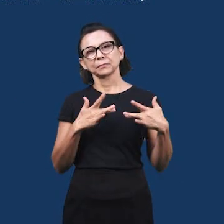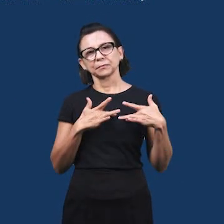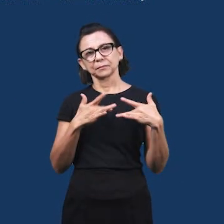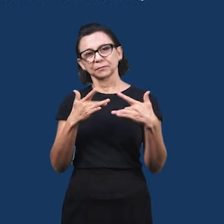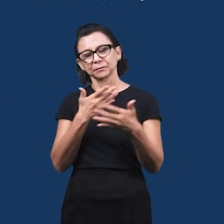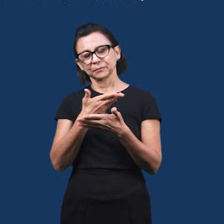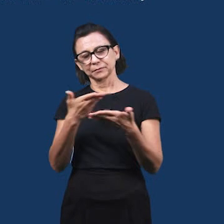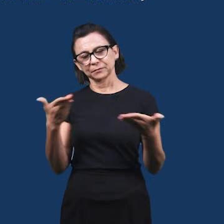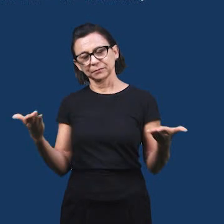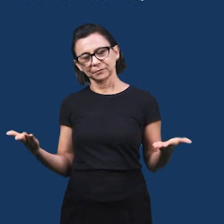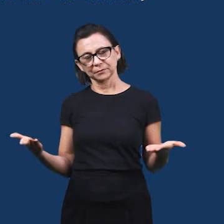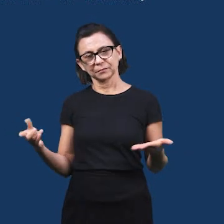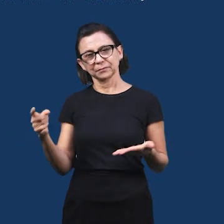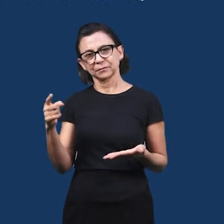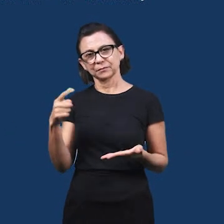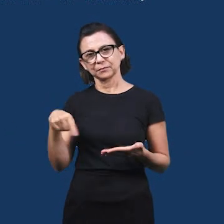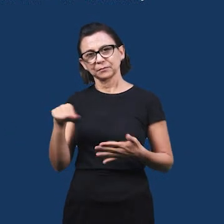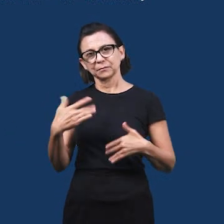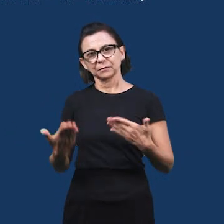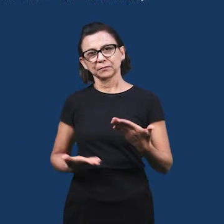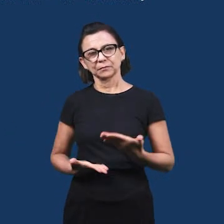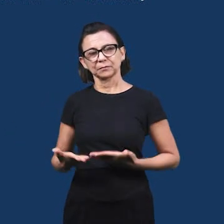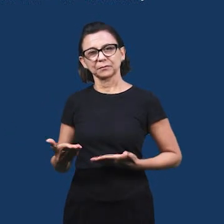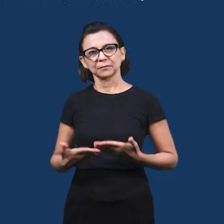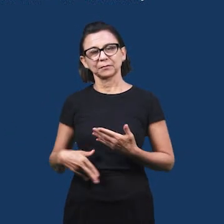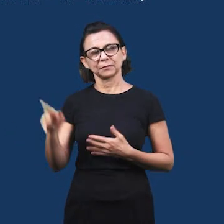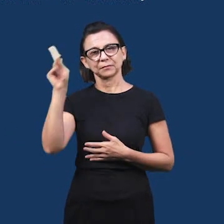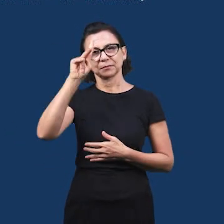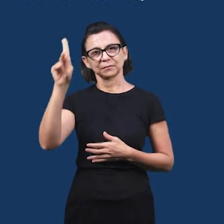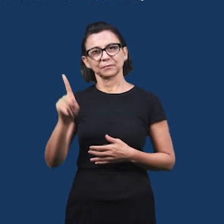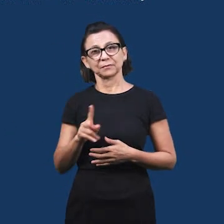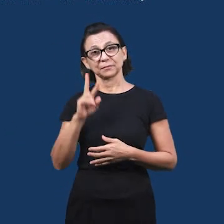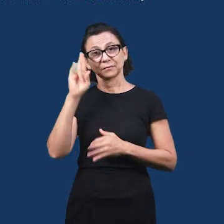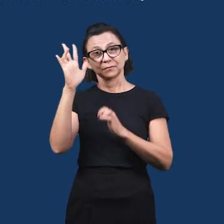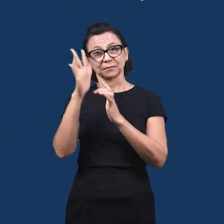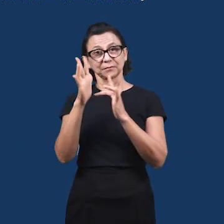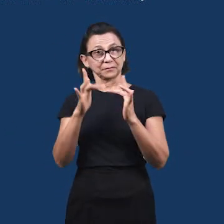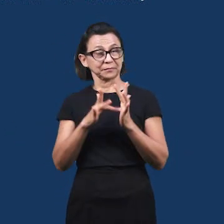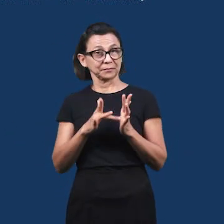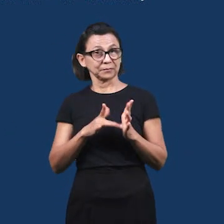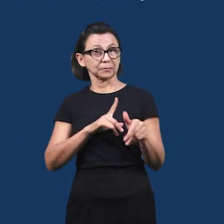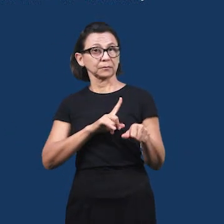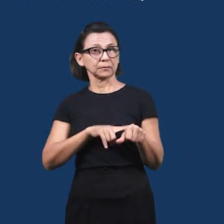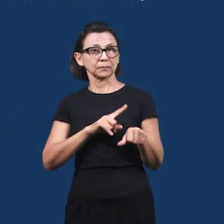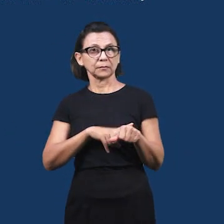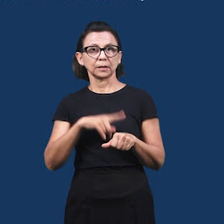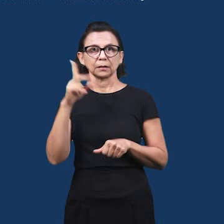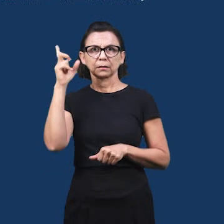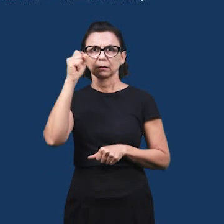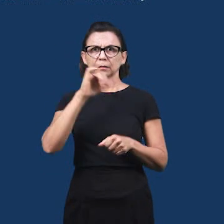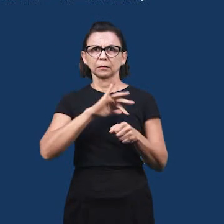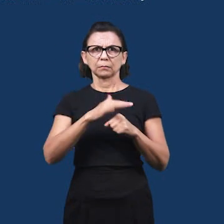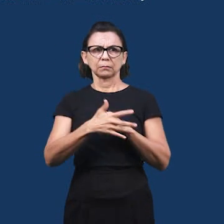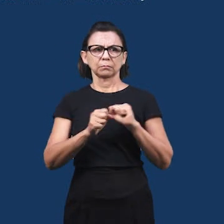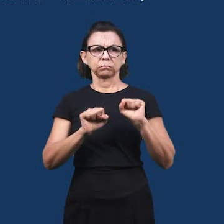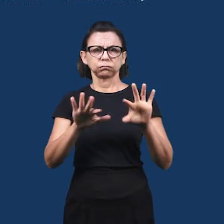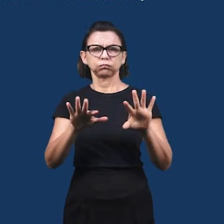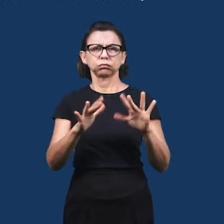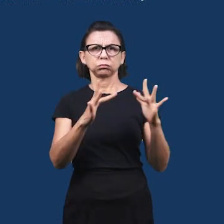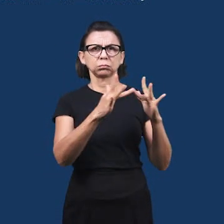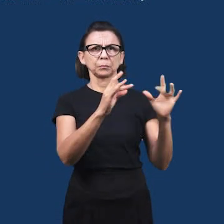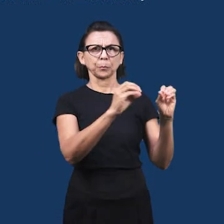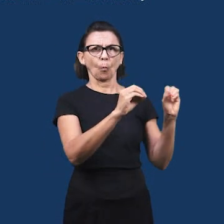Рио-де-Жанейро. Возлюбленные братья и сестры из Центральной церкви Ново-Фрибургу, мир Божий. В это